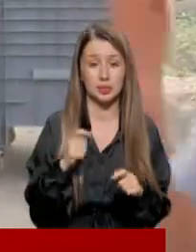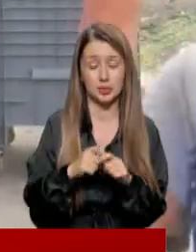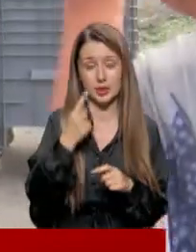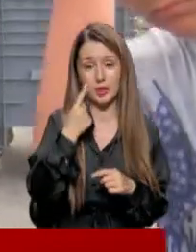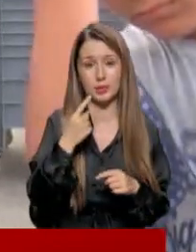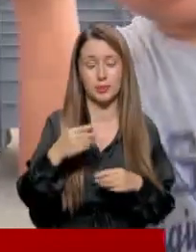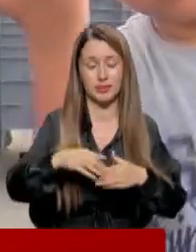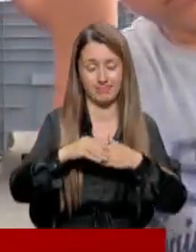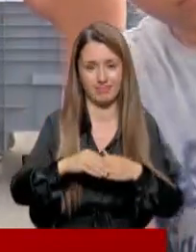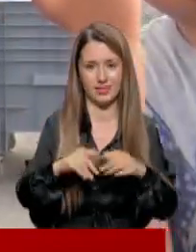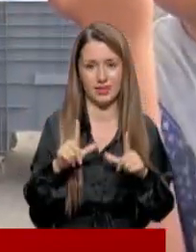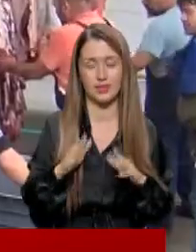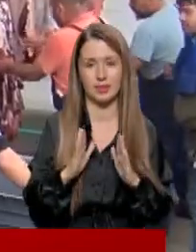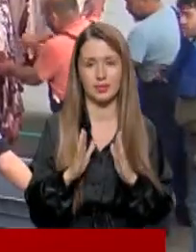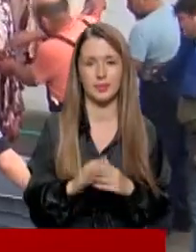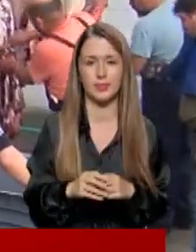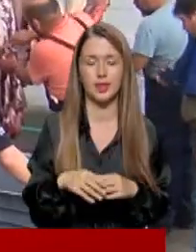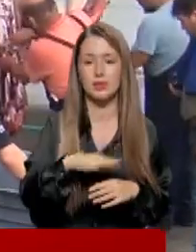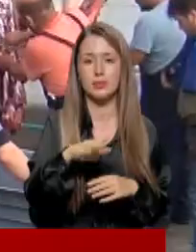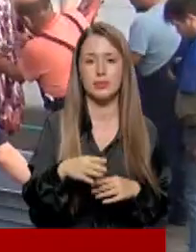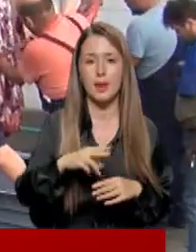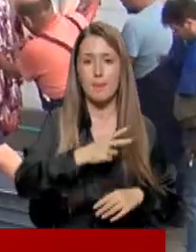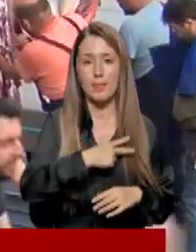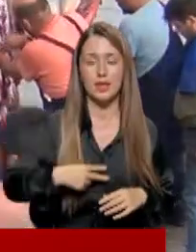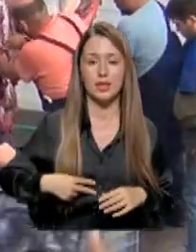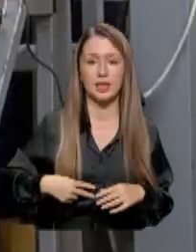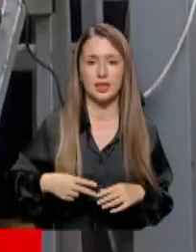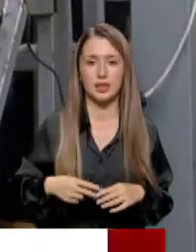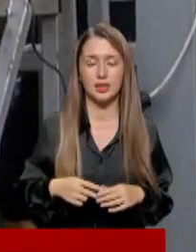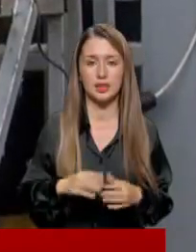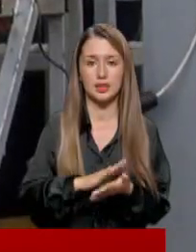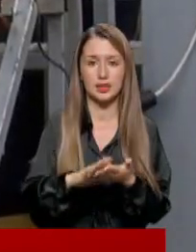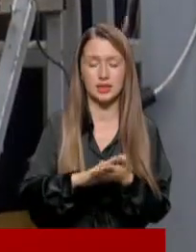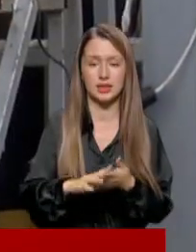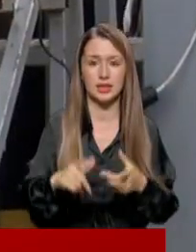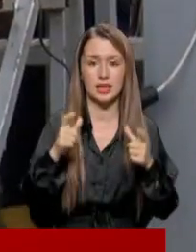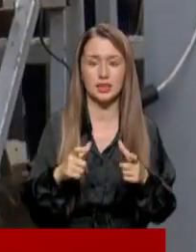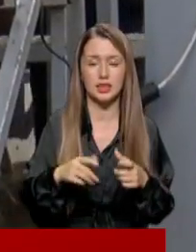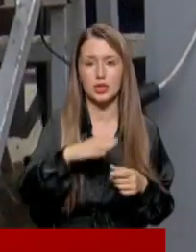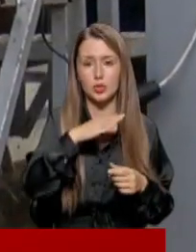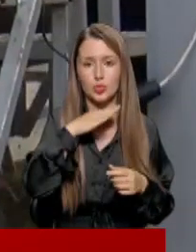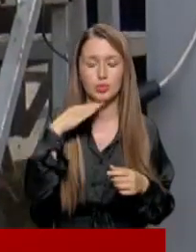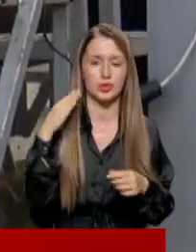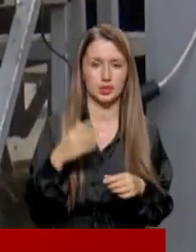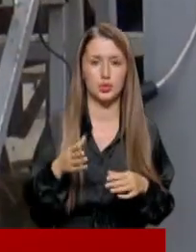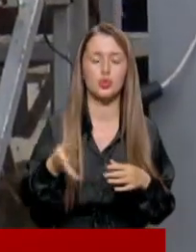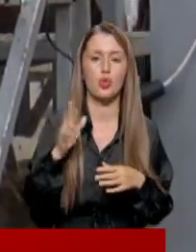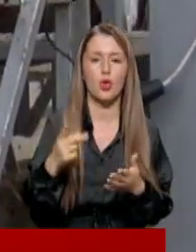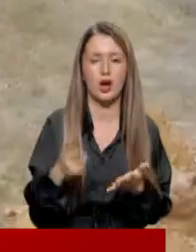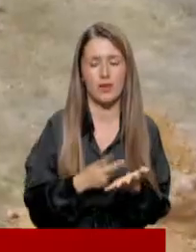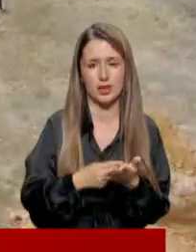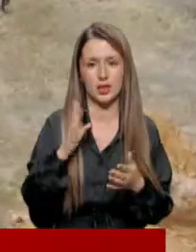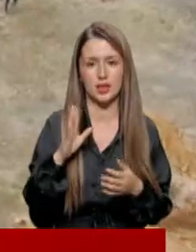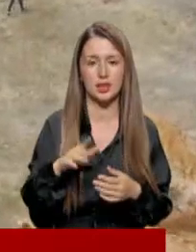bakmamız, bayramlaşmamız devam edecek böyle. Kimi belediyelerin hijyenik tesislerinde hızlıca kurbanını kesip bayram kahvaltısına